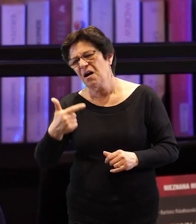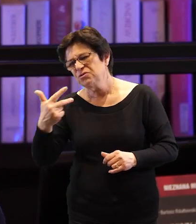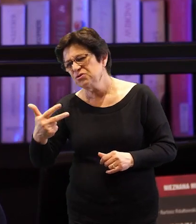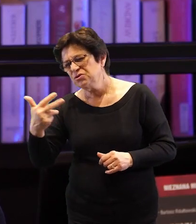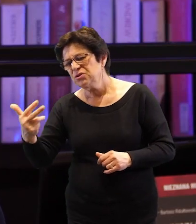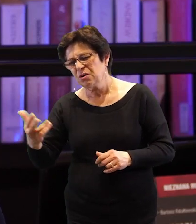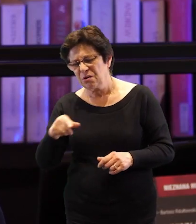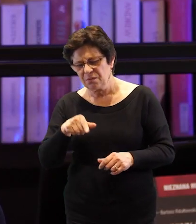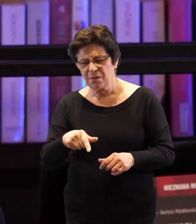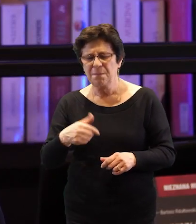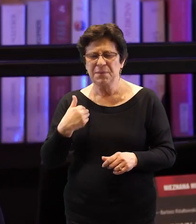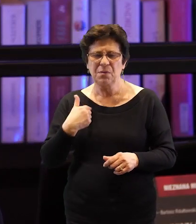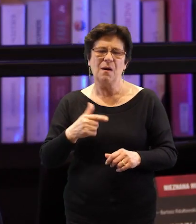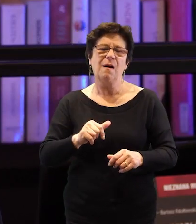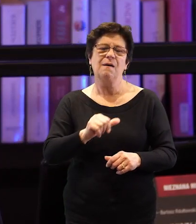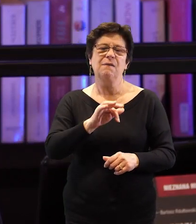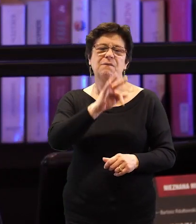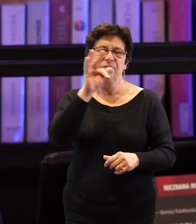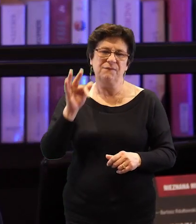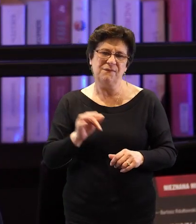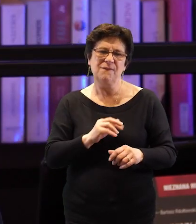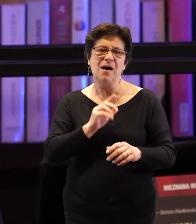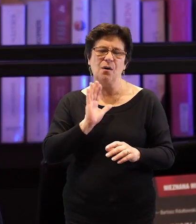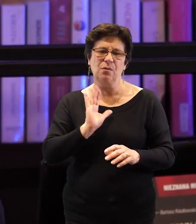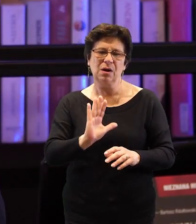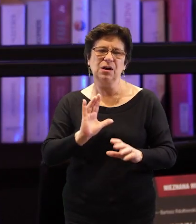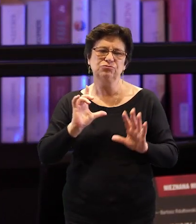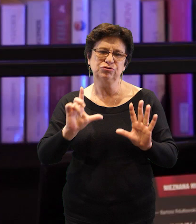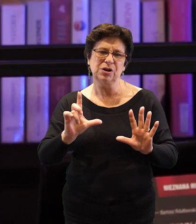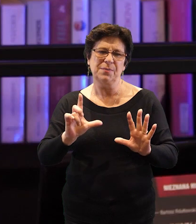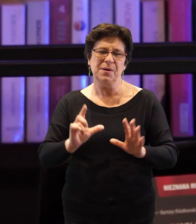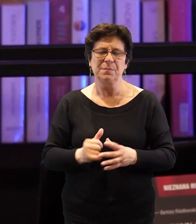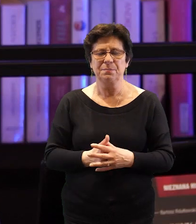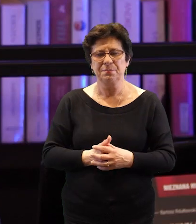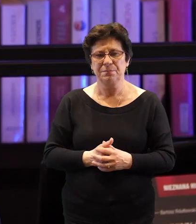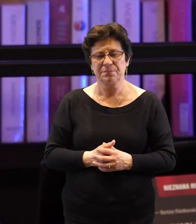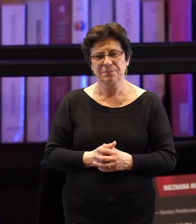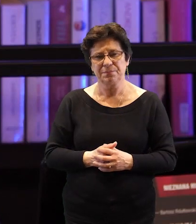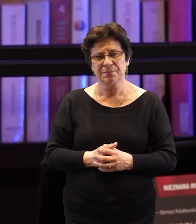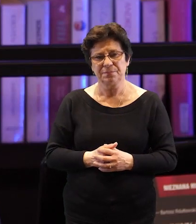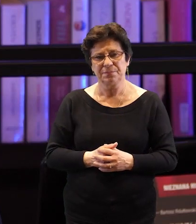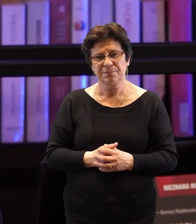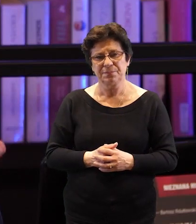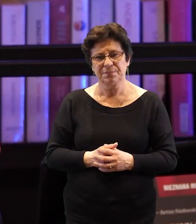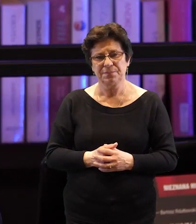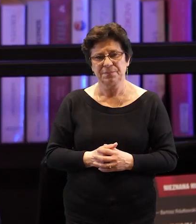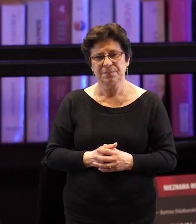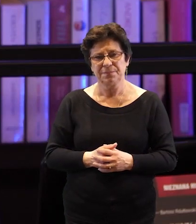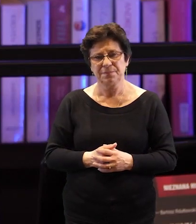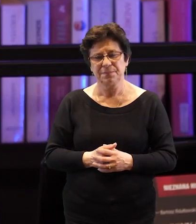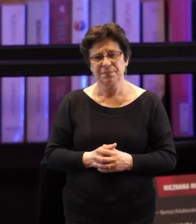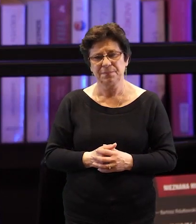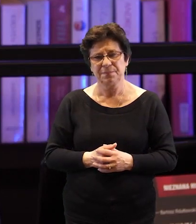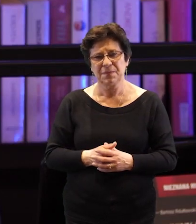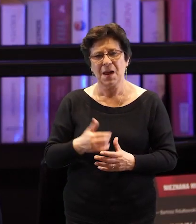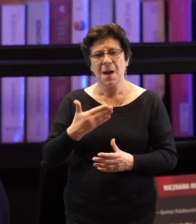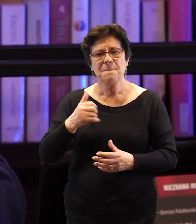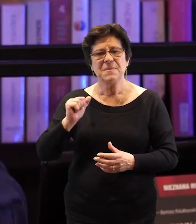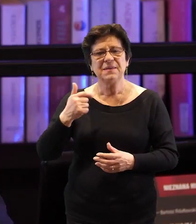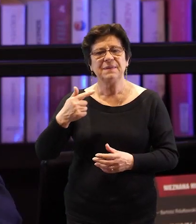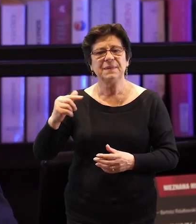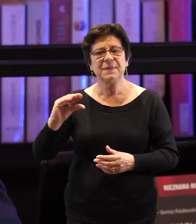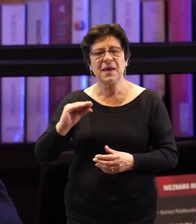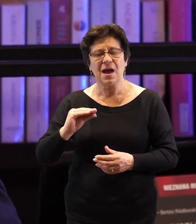rakiety V2, no to któraś tam z tych kolejnych niemieckich tajnych broni jak najbardziej mogła się nazywać V7. No więc Richard Mitte